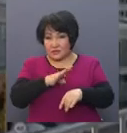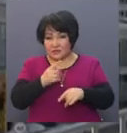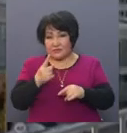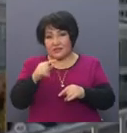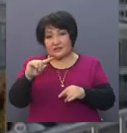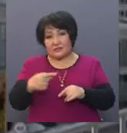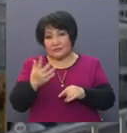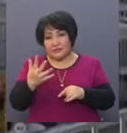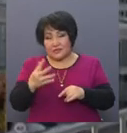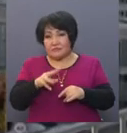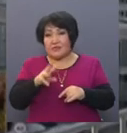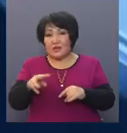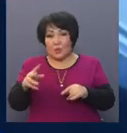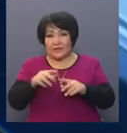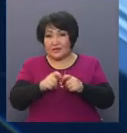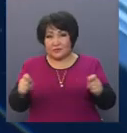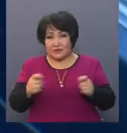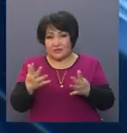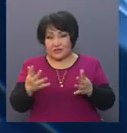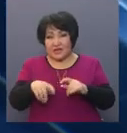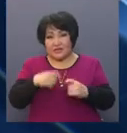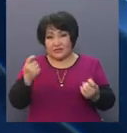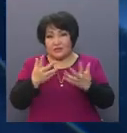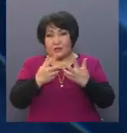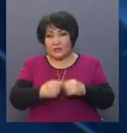Соңғы 5 жылдың ішінде осы қылмыстан келген шығын көлемі